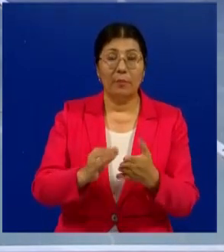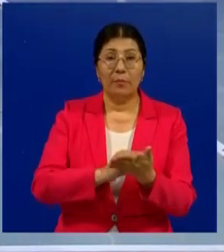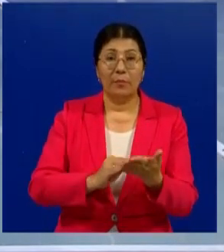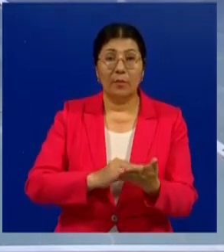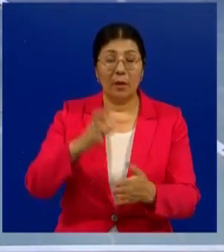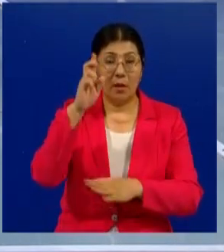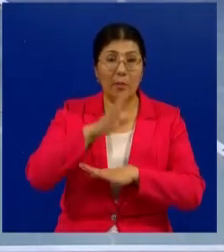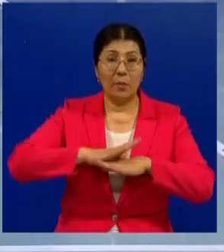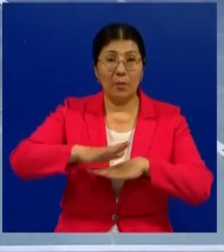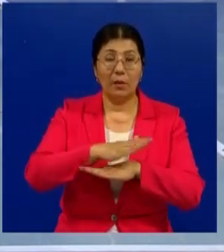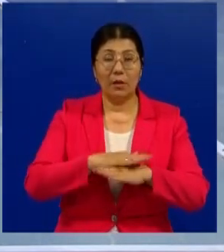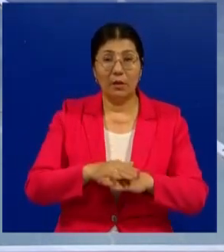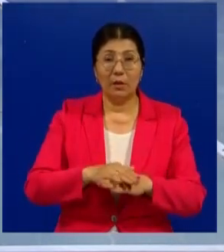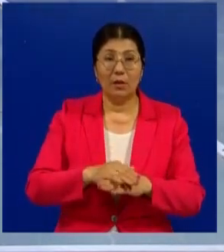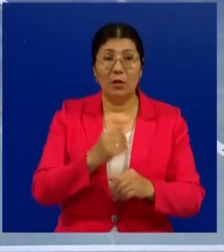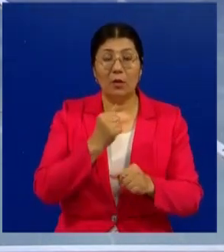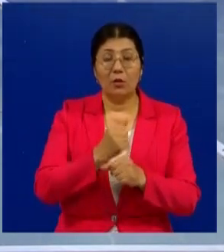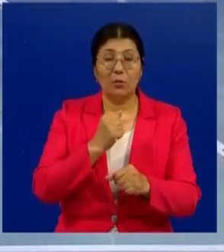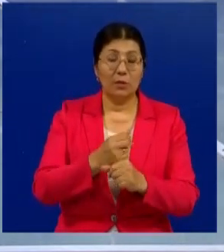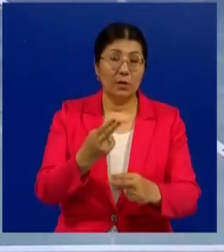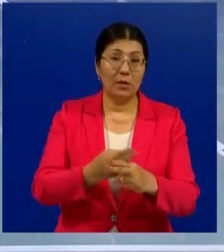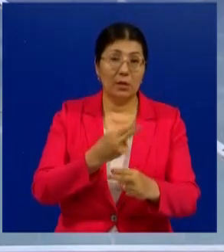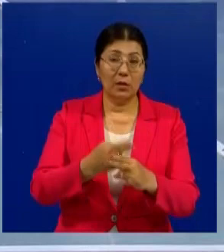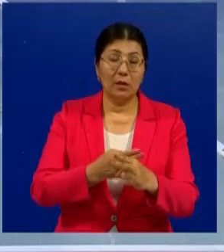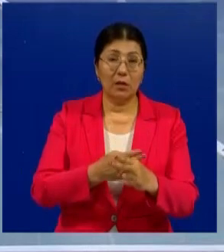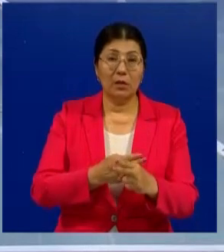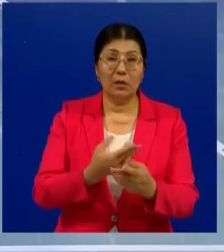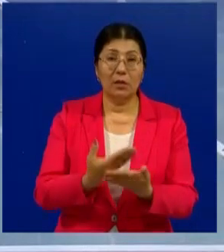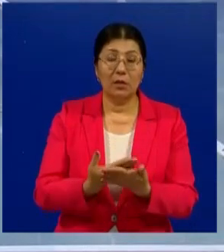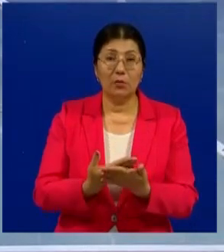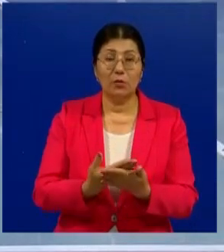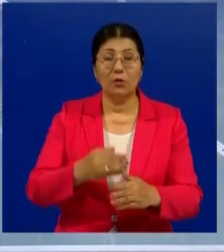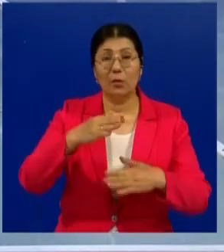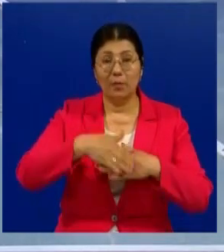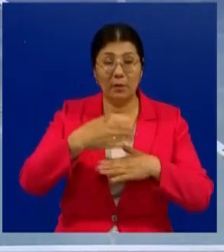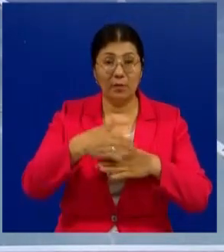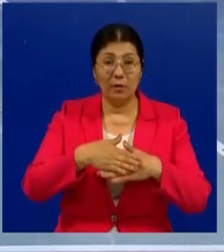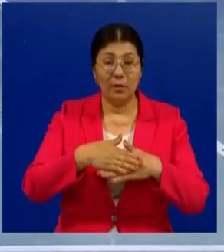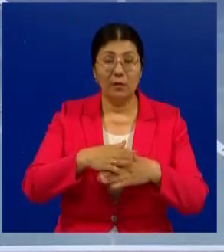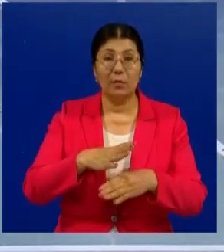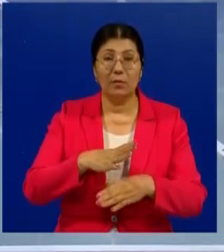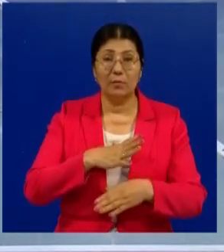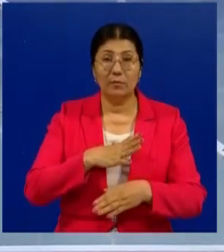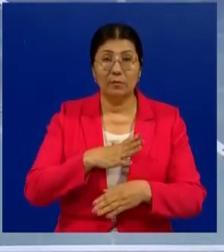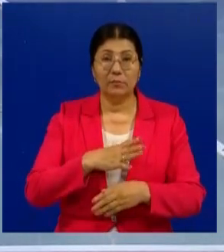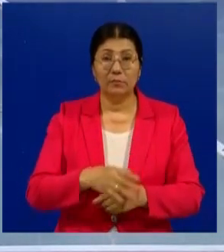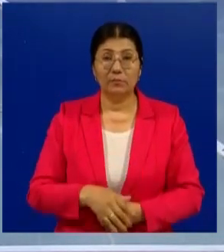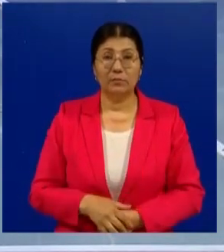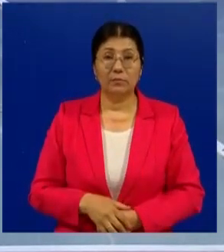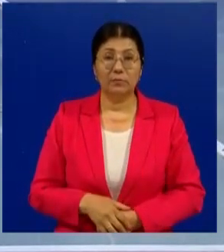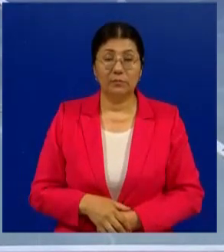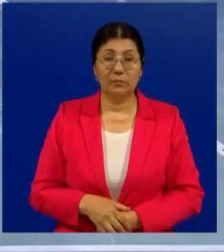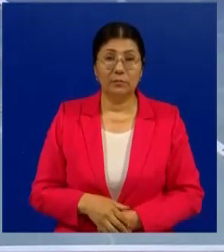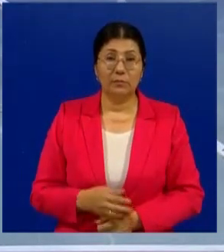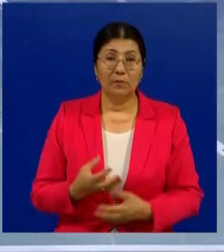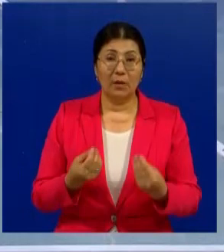атқарып, мемлекеттің жүргізілген жұмысына кедергі келтірген үшін, контрреволюциялық пиғылда болған үшін деген жаңағы жазалаулар болған.